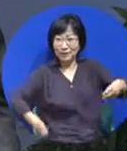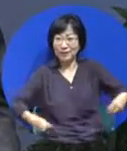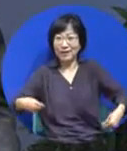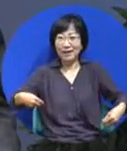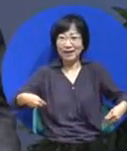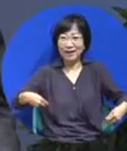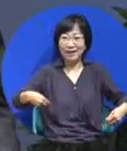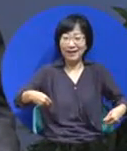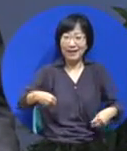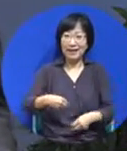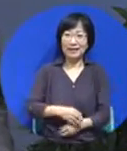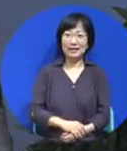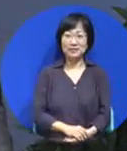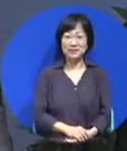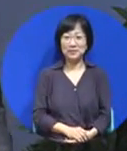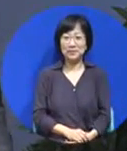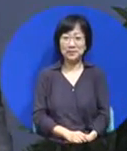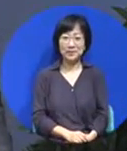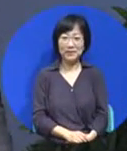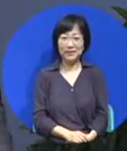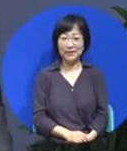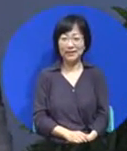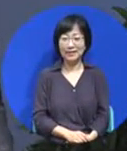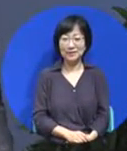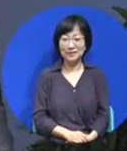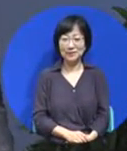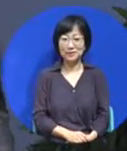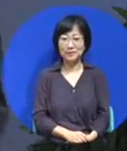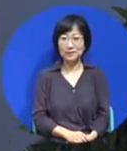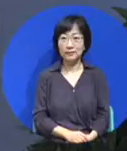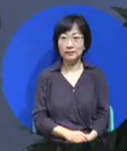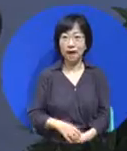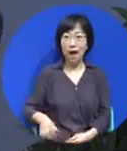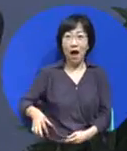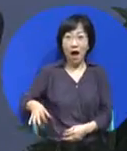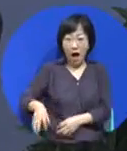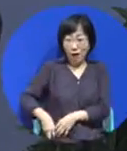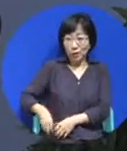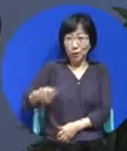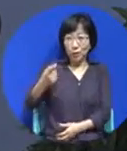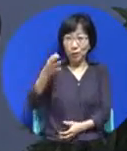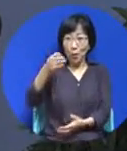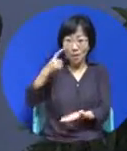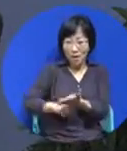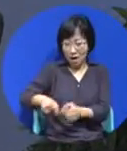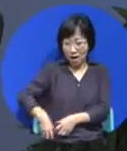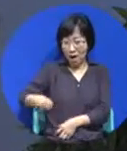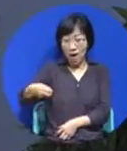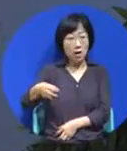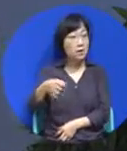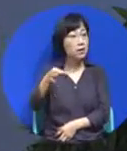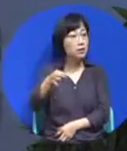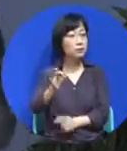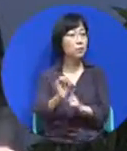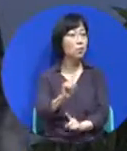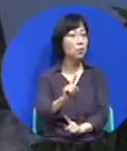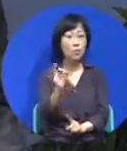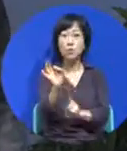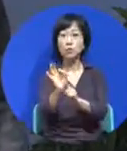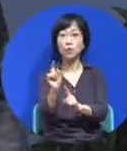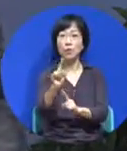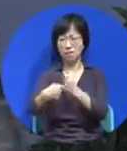knew, but she grabbed my pocket or my pants and looked into the pocket. 돈이 이만큼 나오니까 잔돈 이거 어디서 났냐 묻는 거예요. She saw